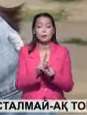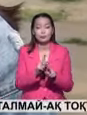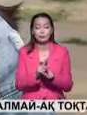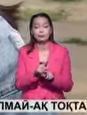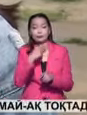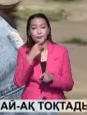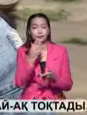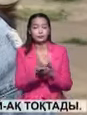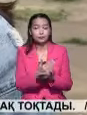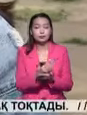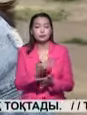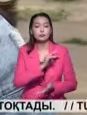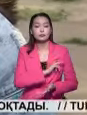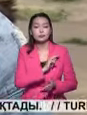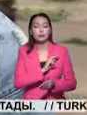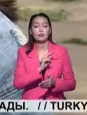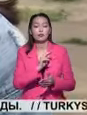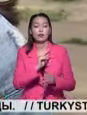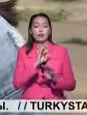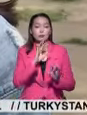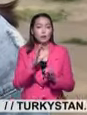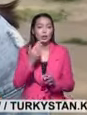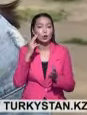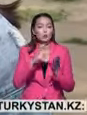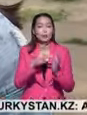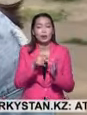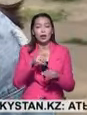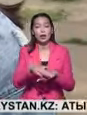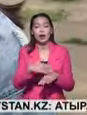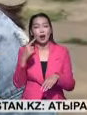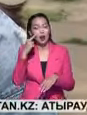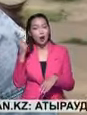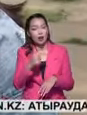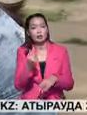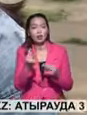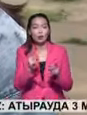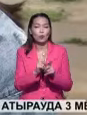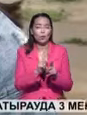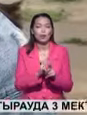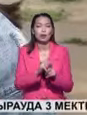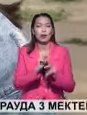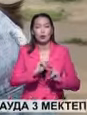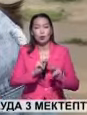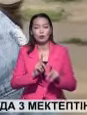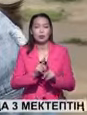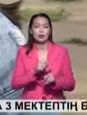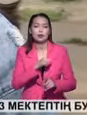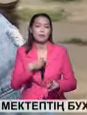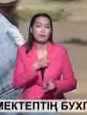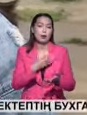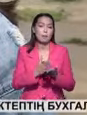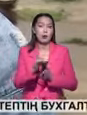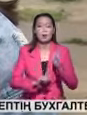ғой. Сондықтан бұл жоба азаматтардың қаржылық сауаттылығын арттыруға бағытталған бірден бір бастама деп ойлаймын. Және